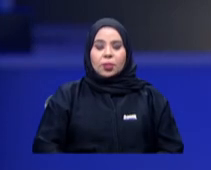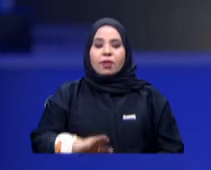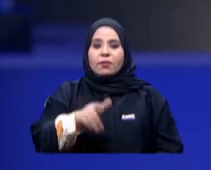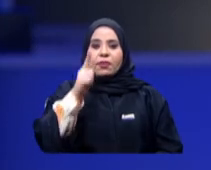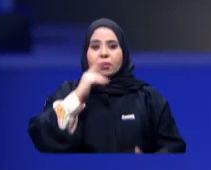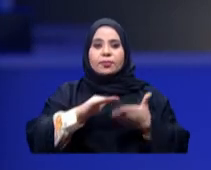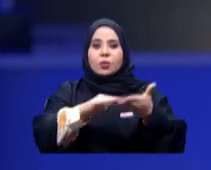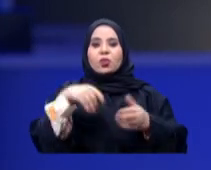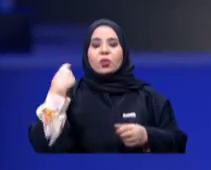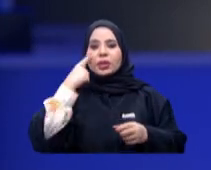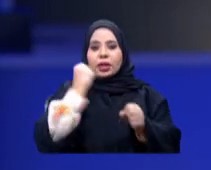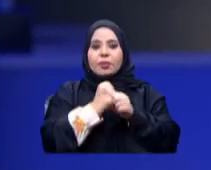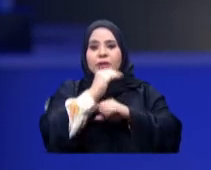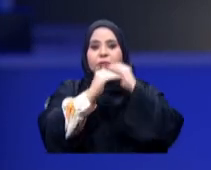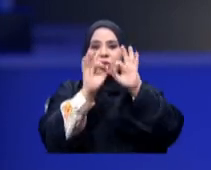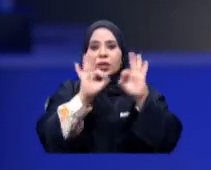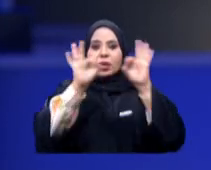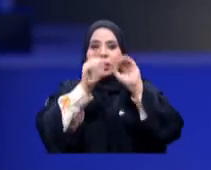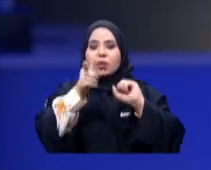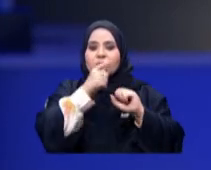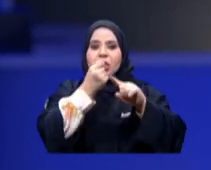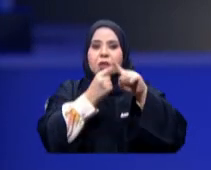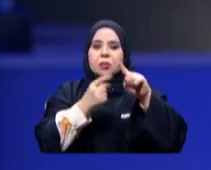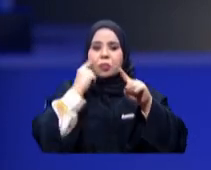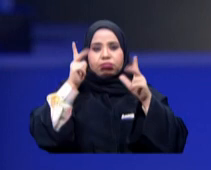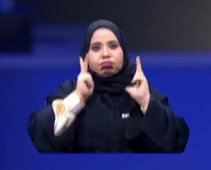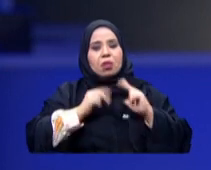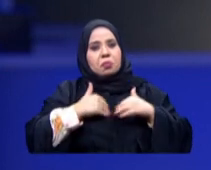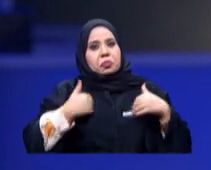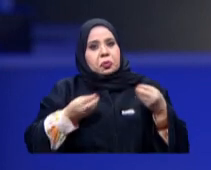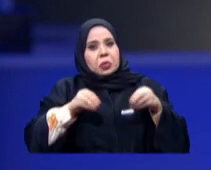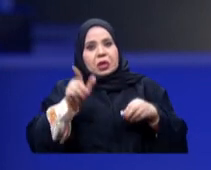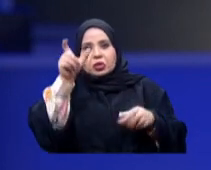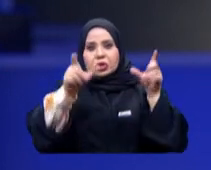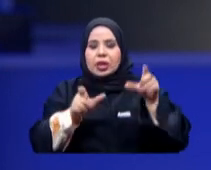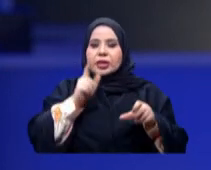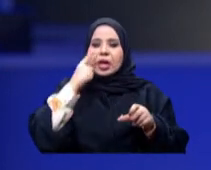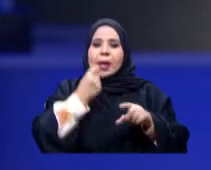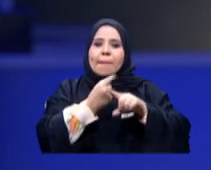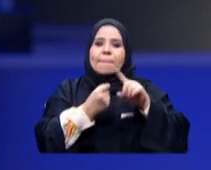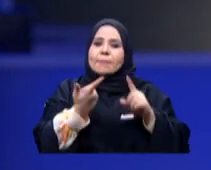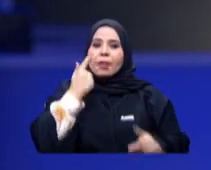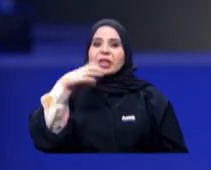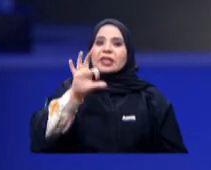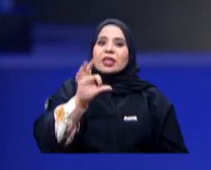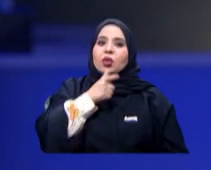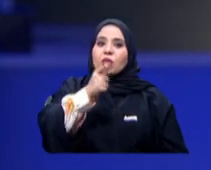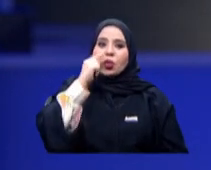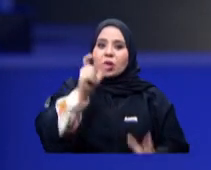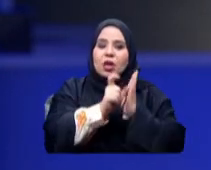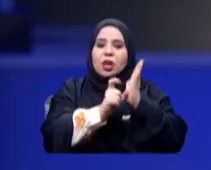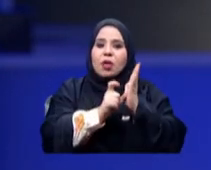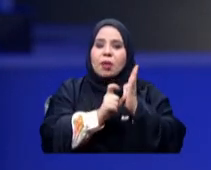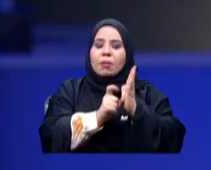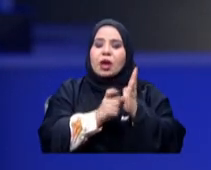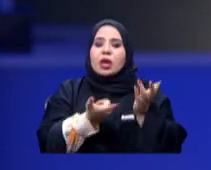حظيت خدمات وزارة العمل والتنمية الاجتماعية بنسبة رضا من قبل المستفيدين بلغت 90% عبر نظام تواصل خلال